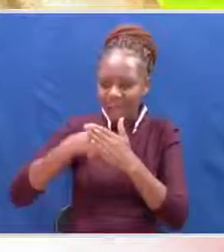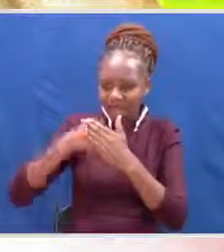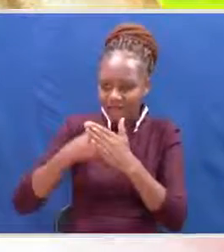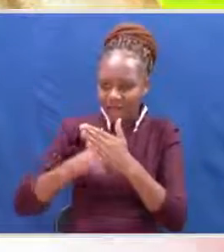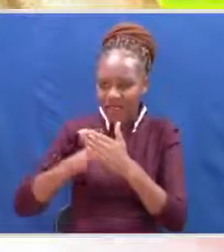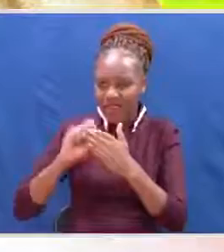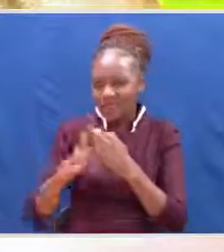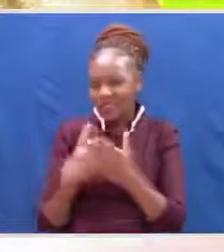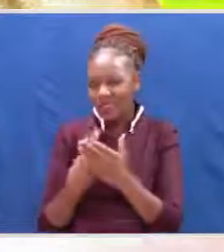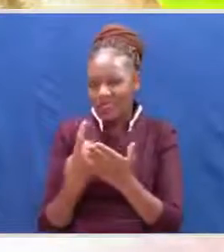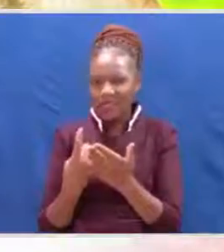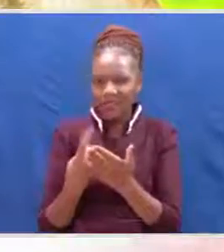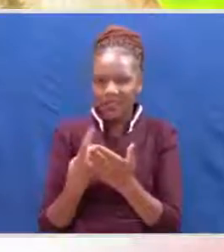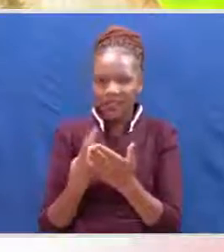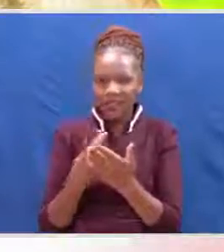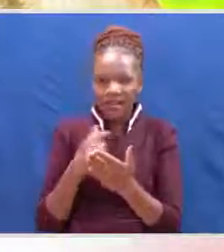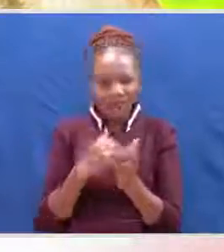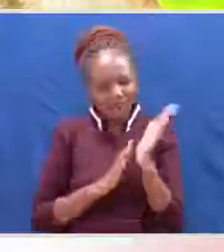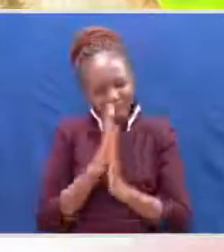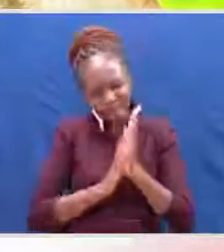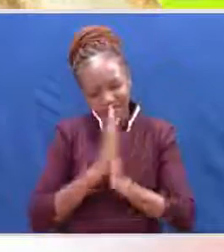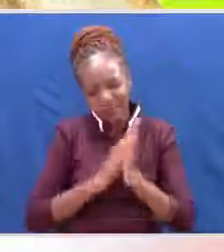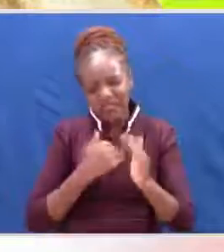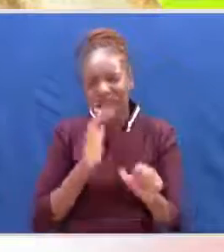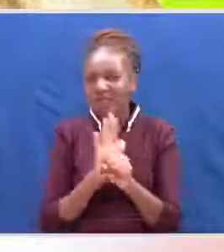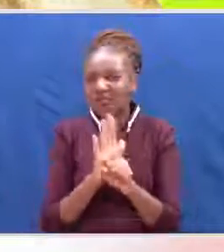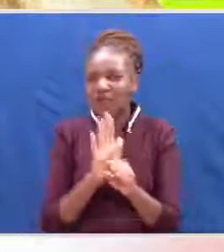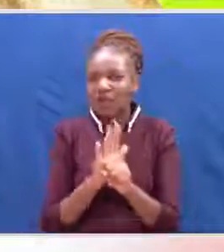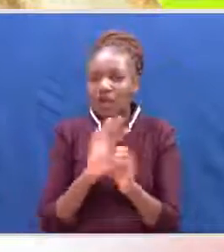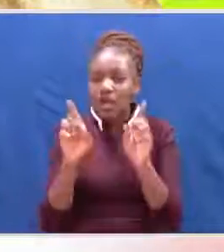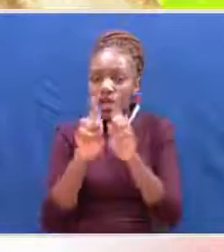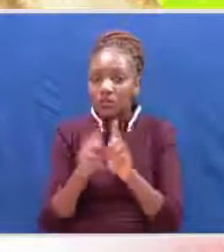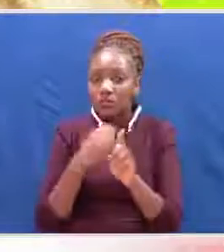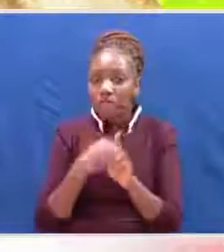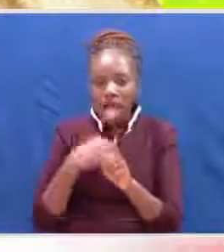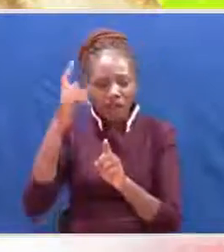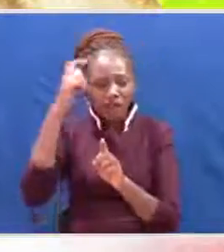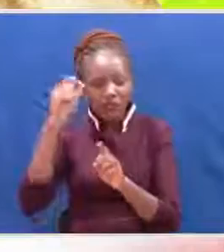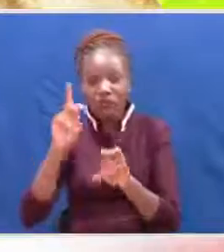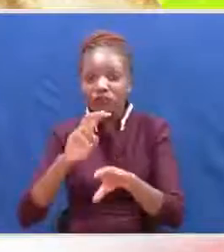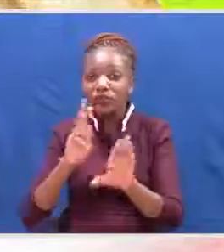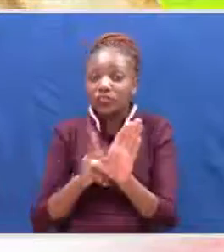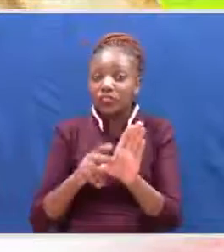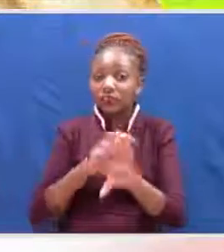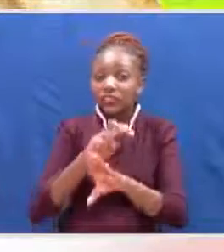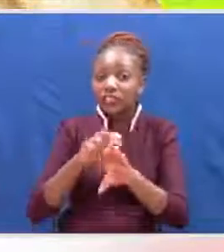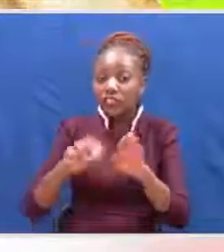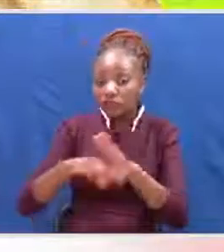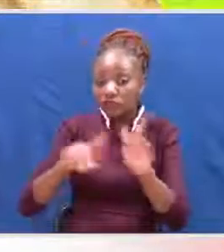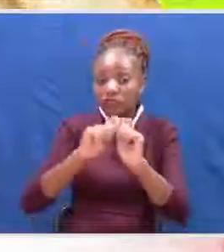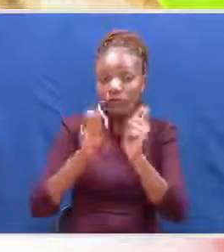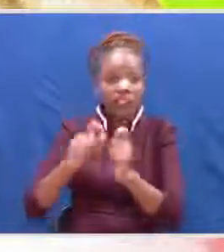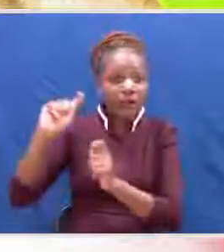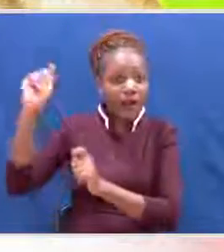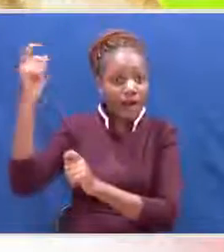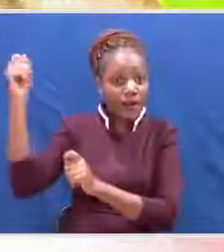mazee mimi by the way nilikuwa natamani sana. Nilikuwa na hiyo ndoto ya kuchezea Harambee. Kwa tatu nivaitwe jezi